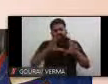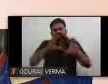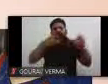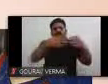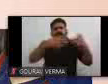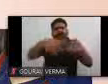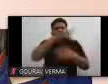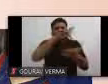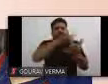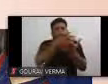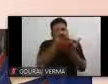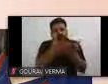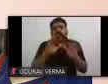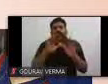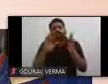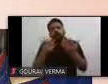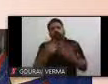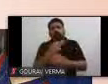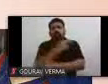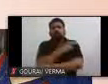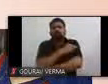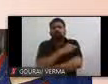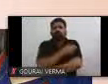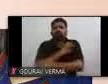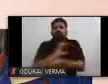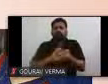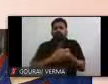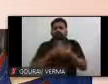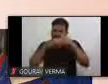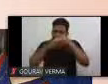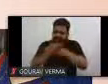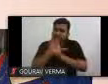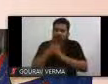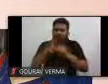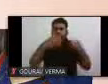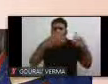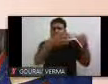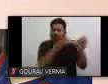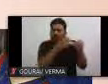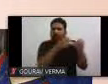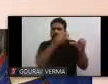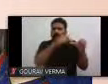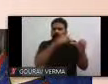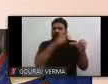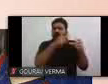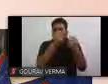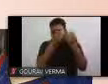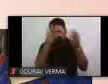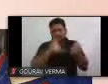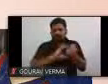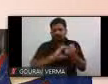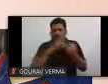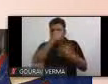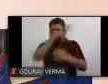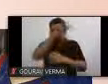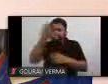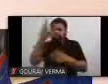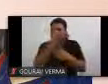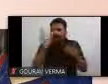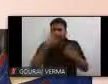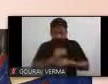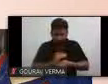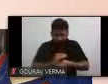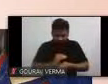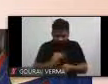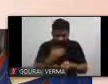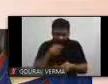या आजकल हॉस्पिटल में भी एक अर्ली इंटरवेंशन सेक्शन शुरू हो गया है. कई अस्पतालों में आप देखेंगे बच्चा पैदा हुआ,